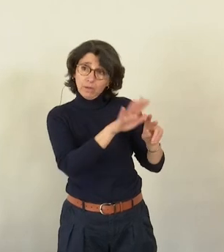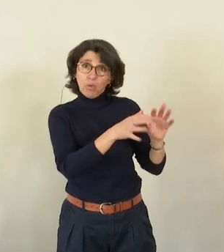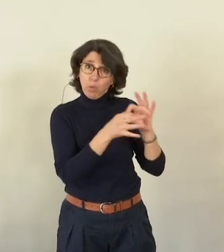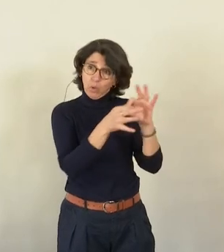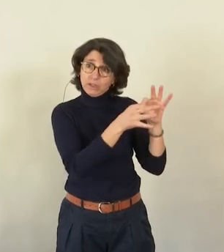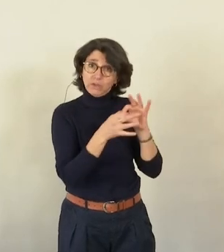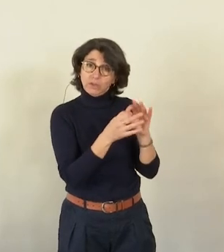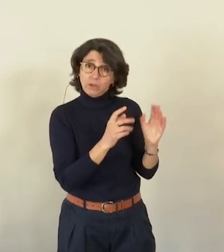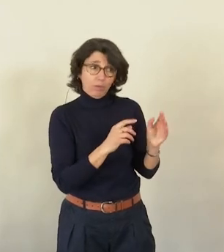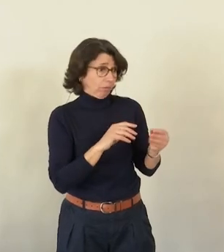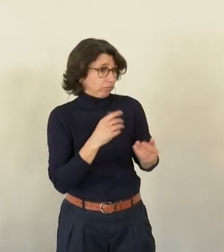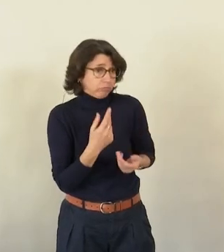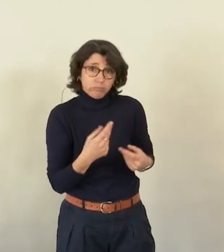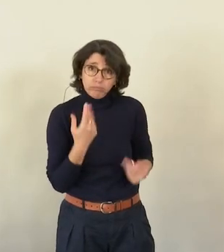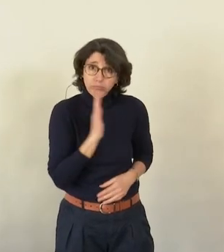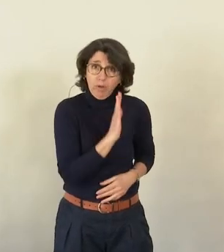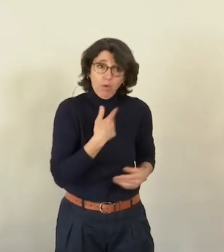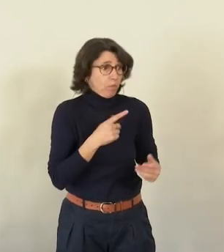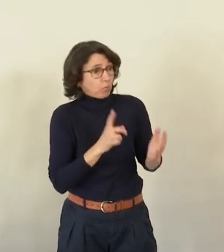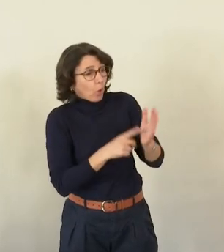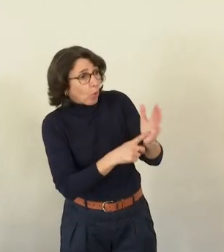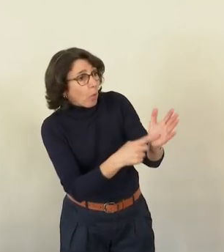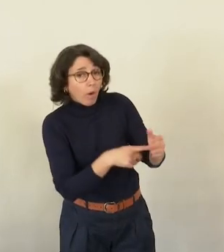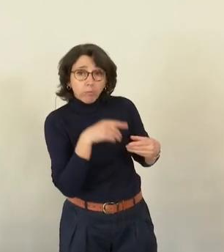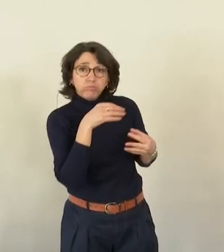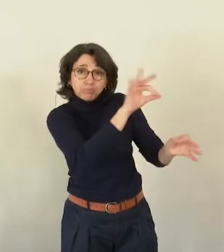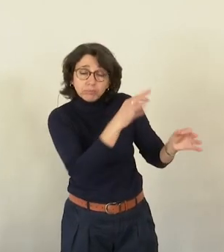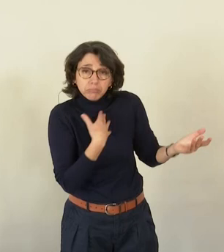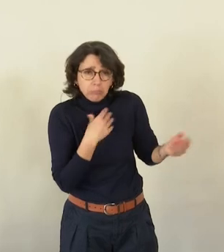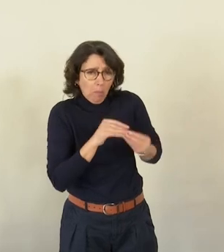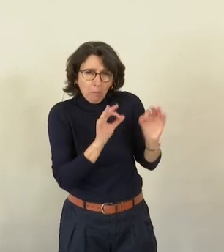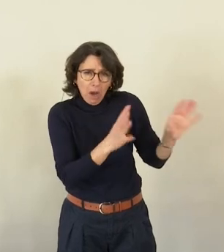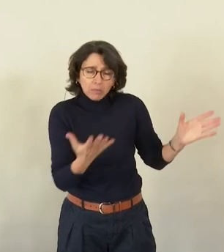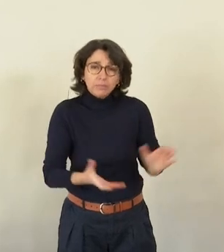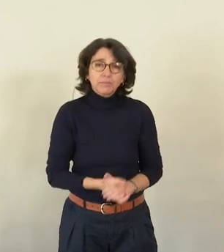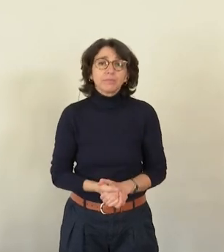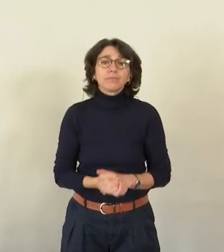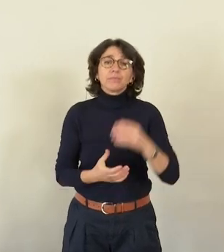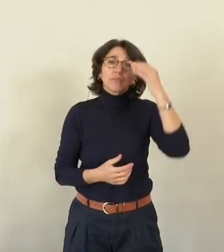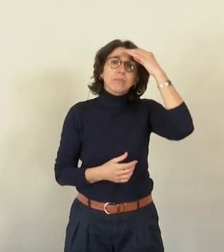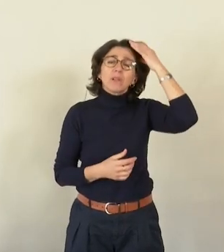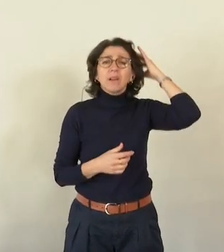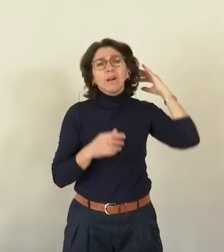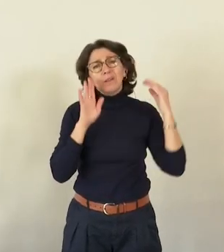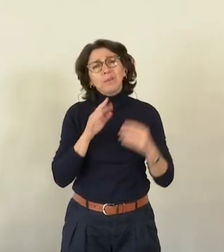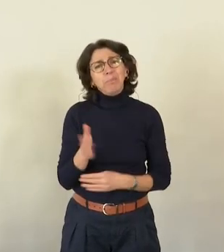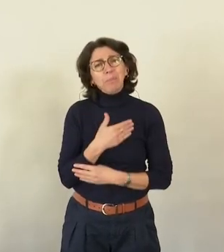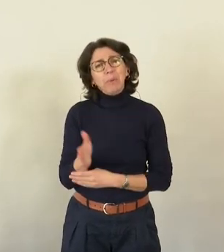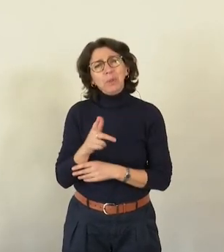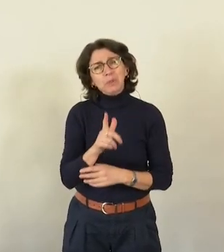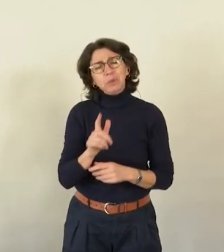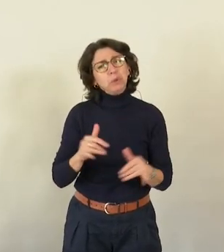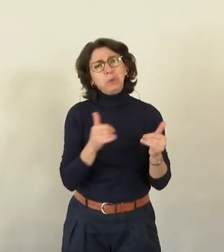et il n'y a pas de problème particulier à cela est-ce qu'il y a d'autres ce n'est pas un ping-pong monsieur